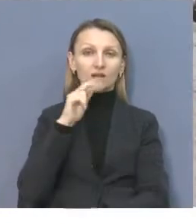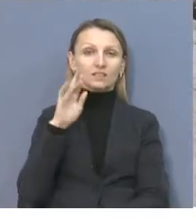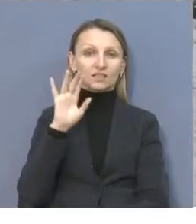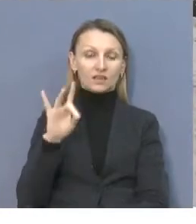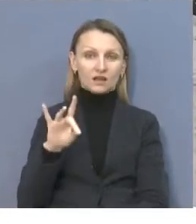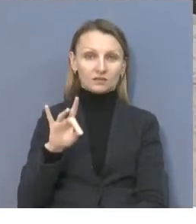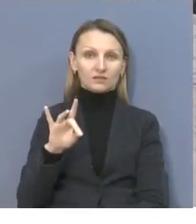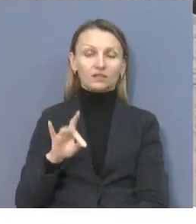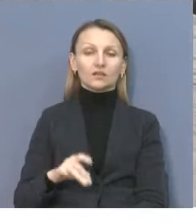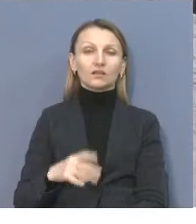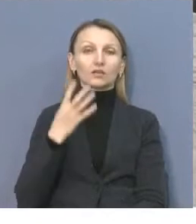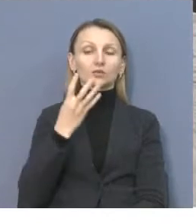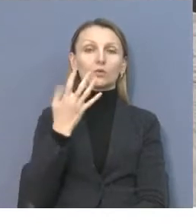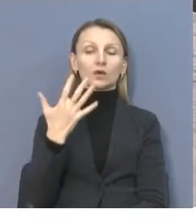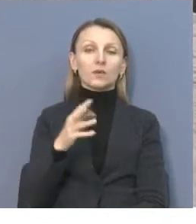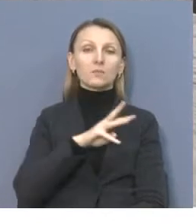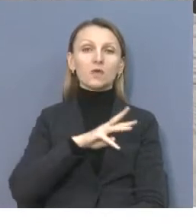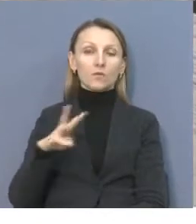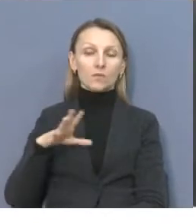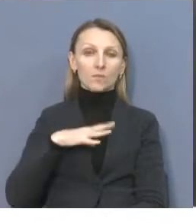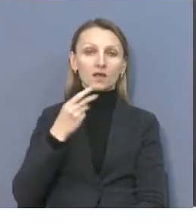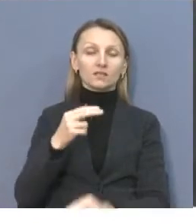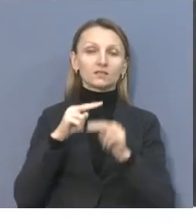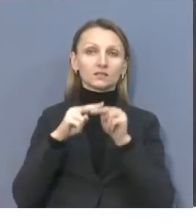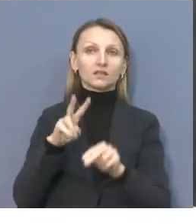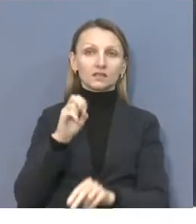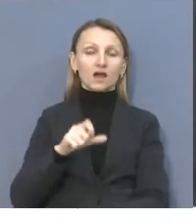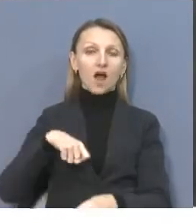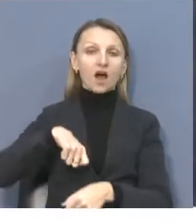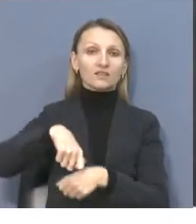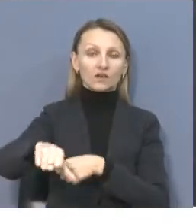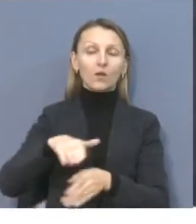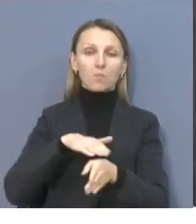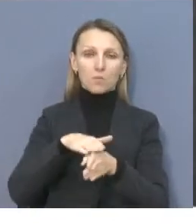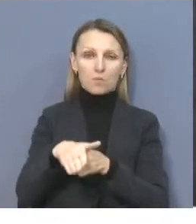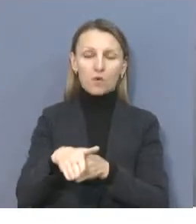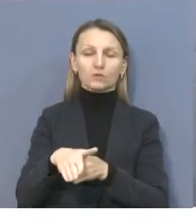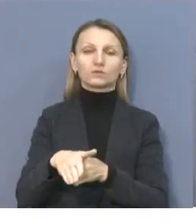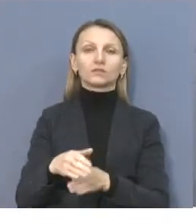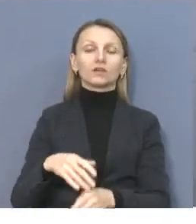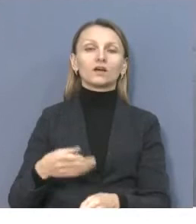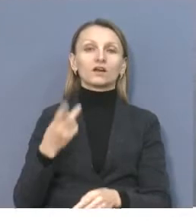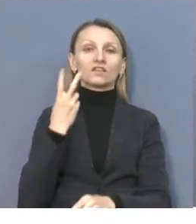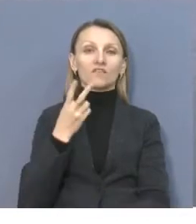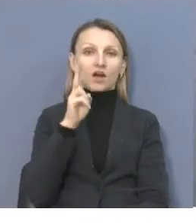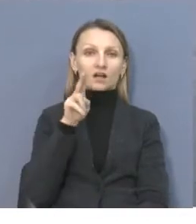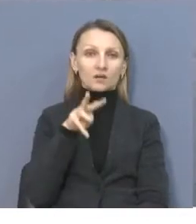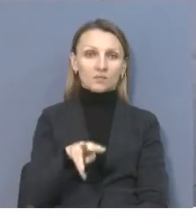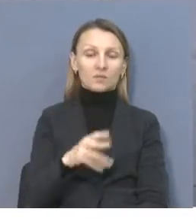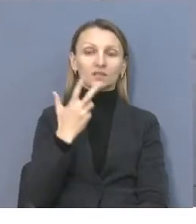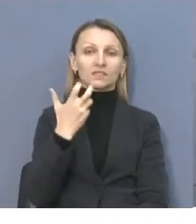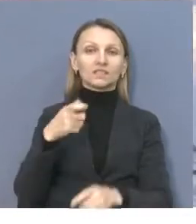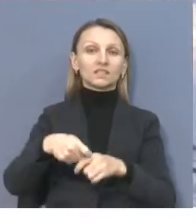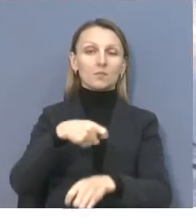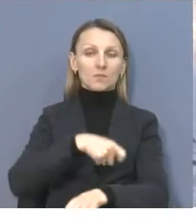сельского округа 45 миллионов тенге выделенных на дорожное полотно полностью освоен и проложена два километра 300